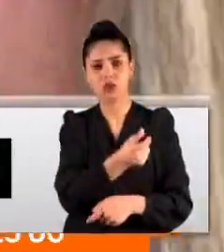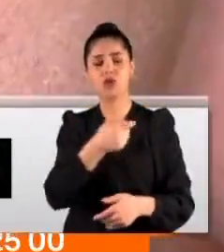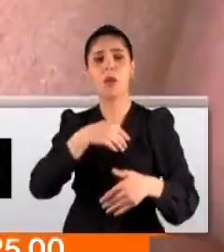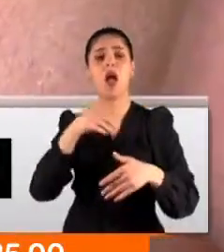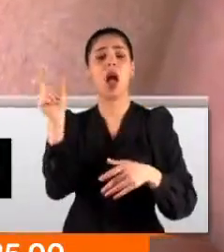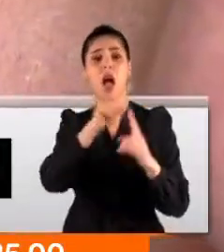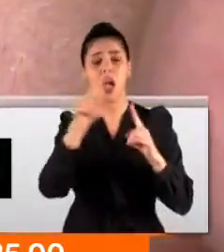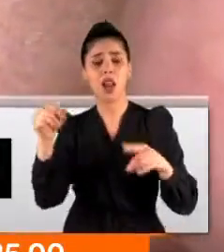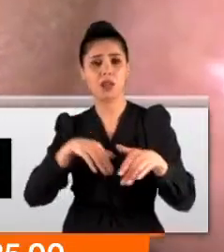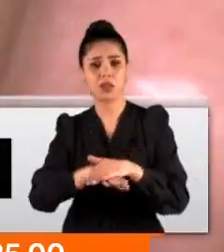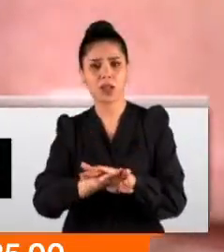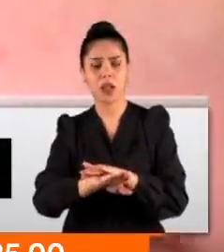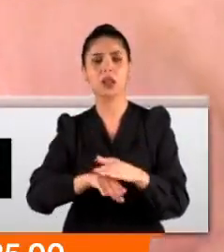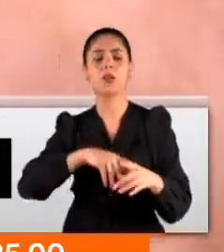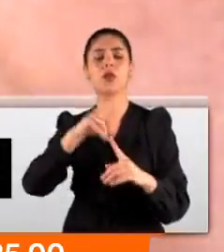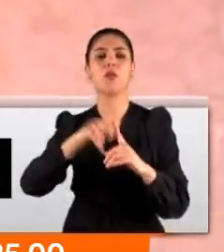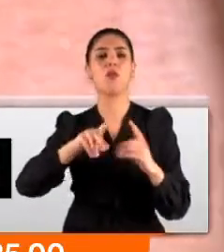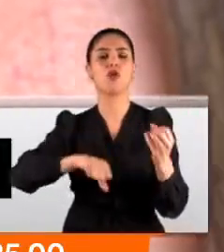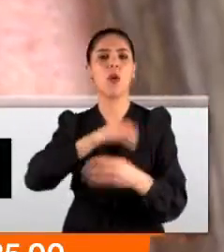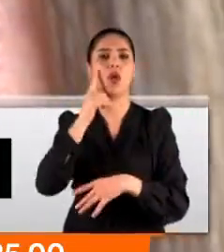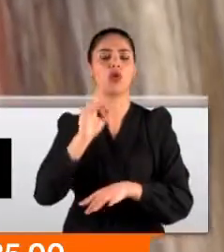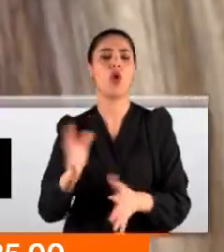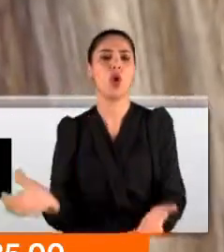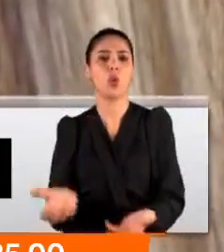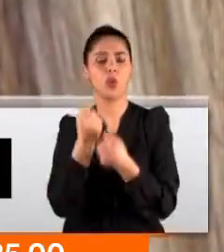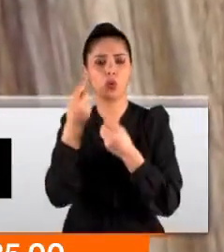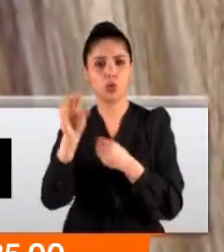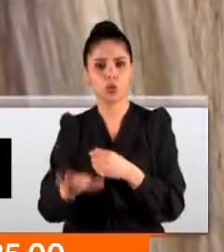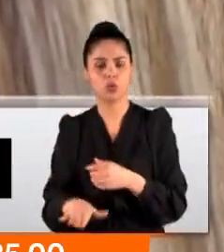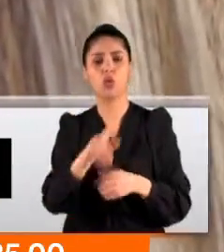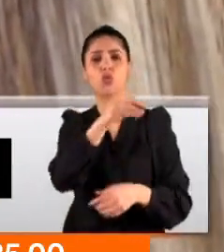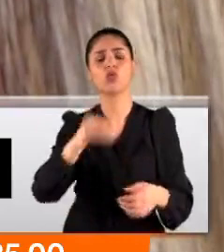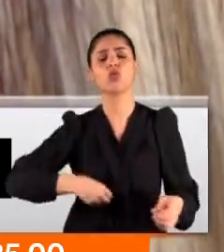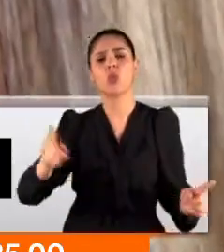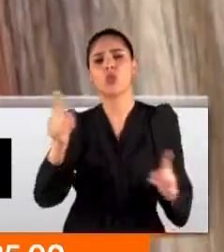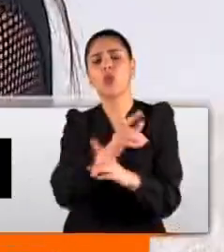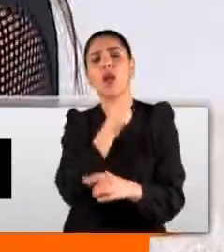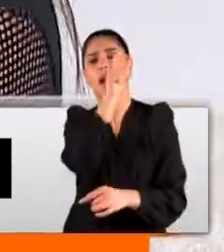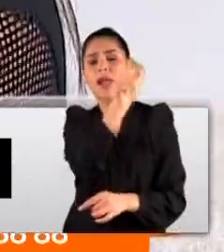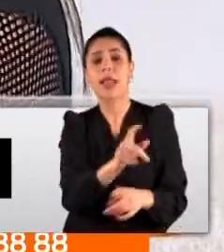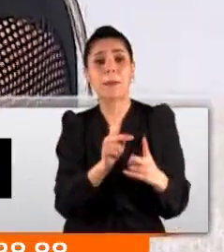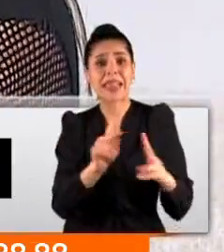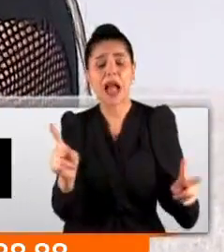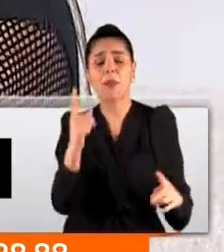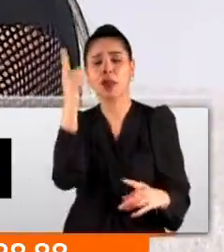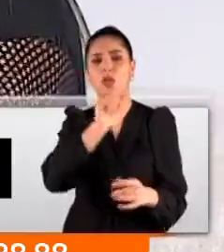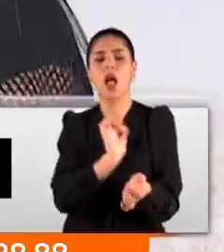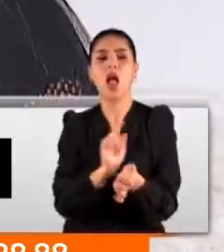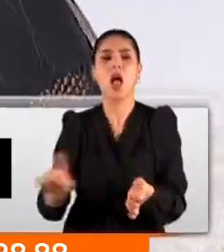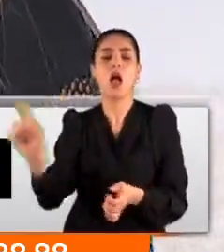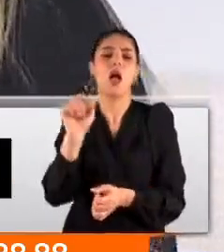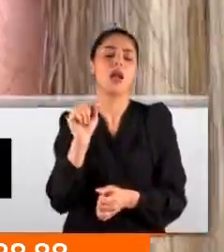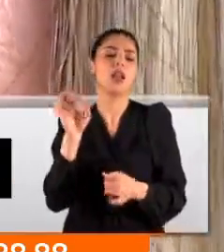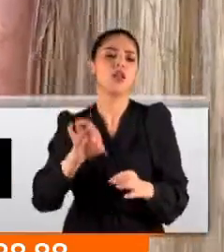4 yaşındaki çocuk polis operasyonuyla kurtarılabilmişti. Onlarca suçtan sabıkası olan adamın tahliyesi aileyi bir kez daha